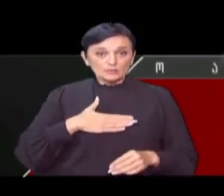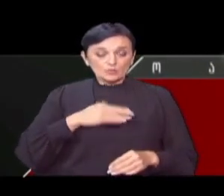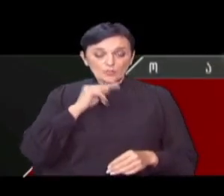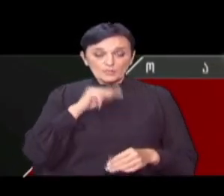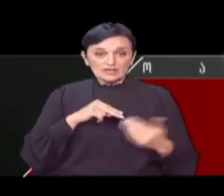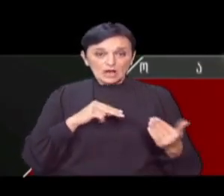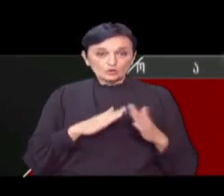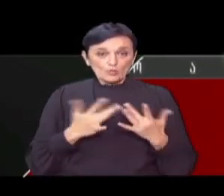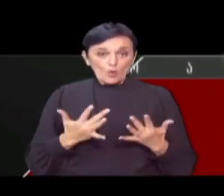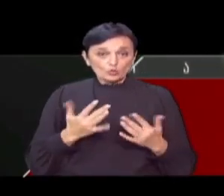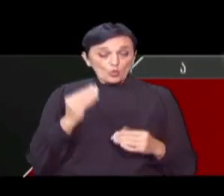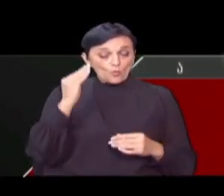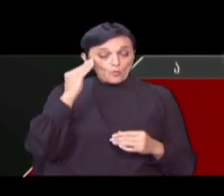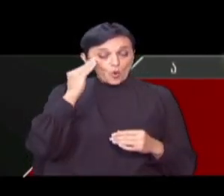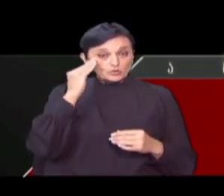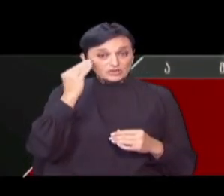მოთხოვნა. პოზიციის შეცვლა,